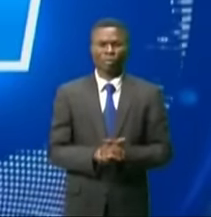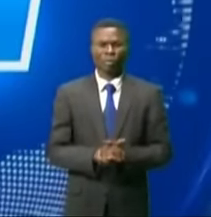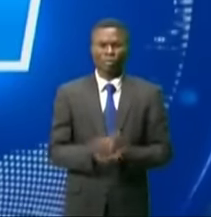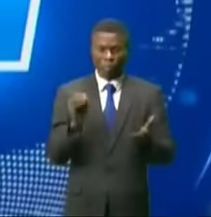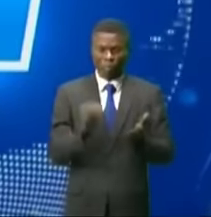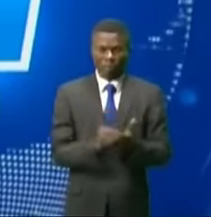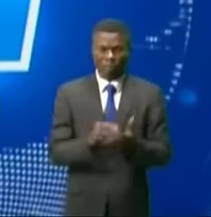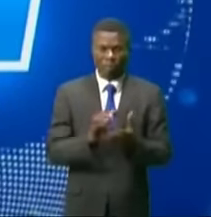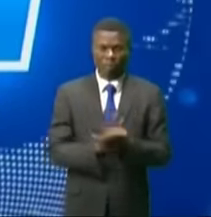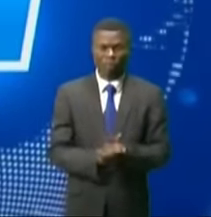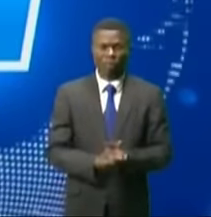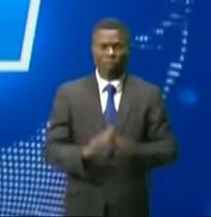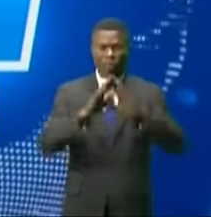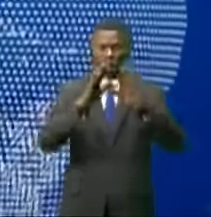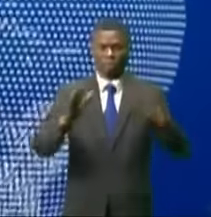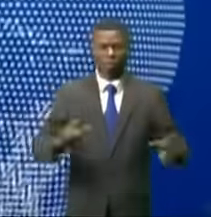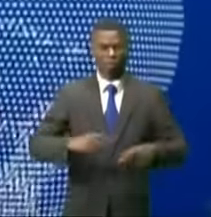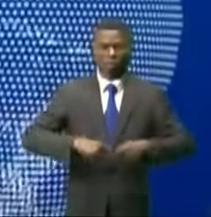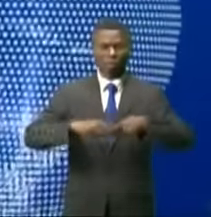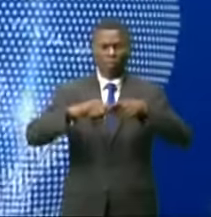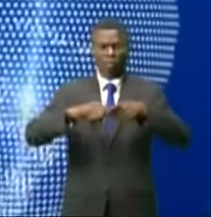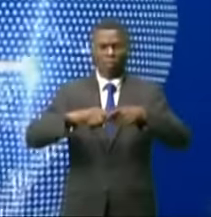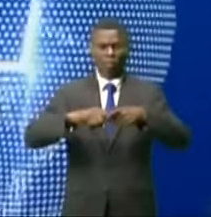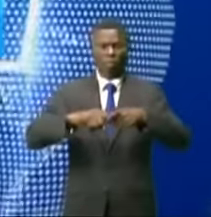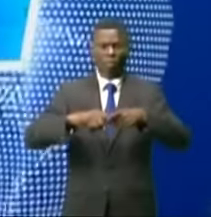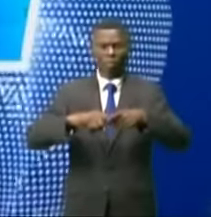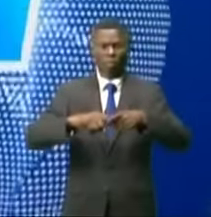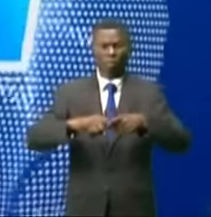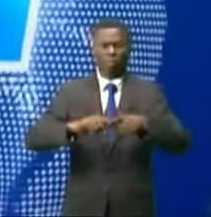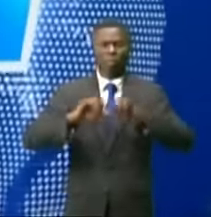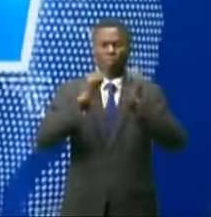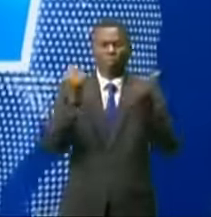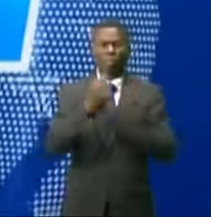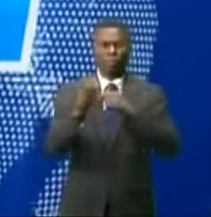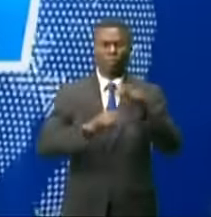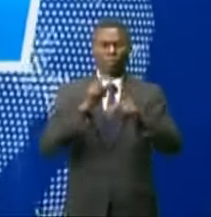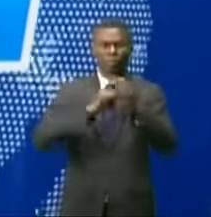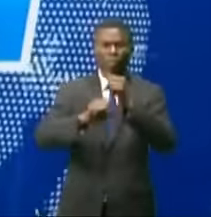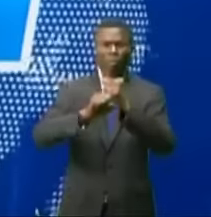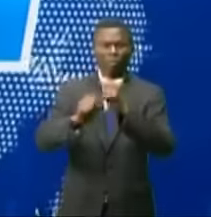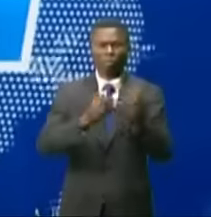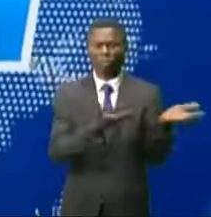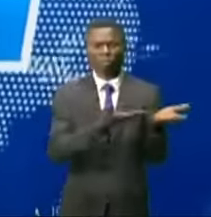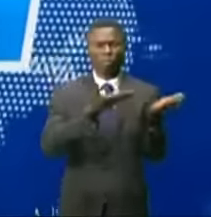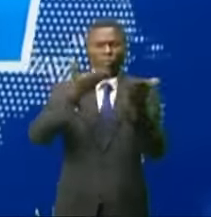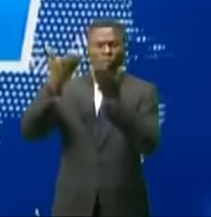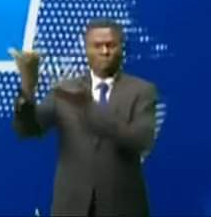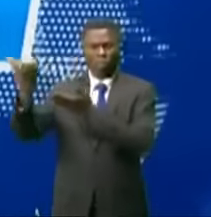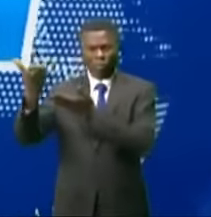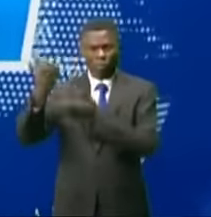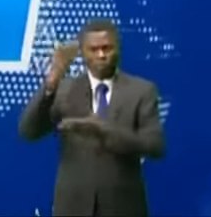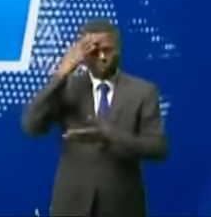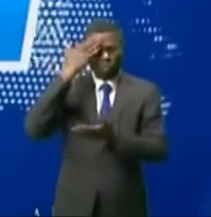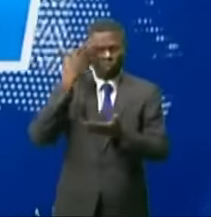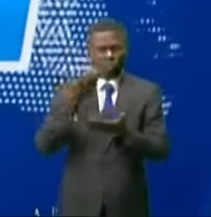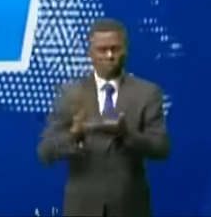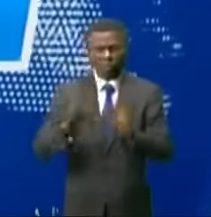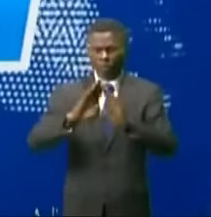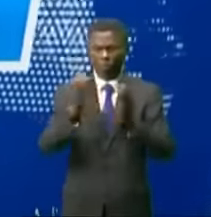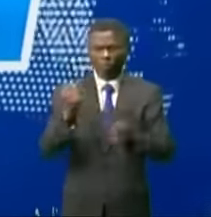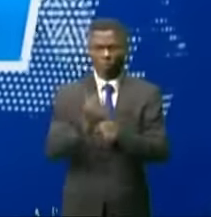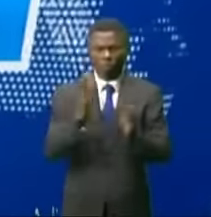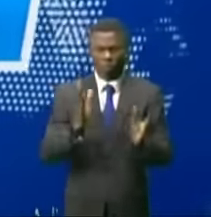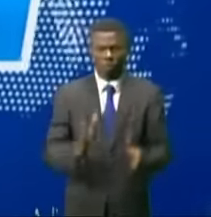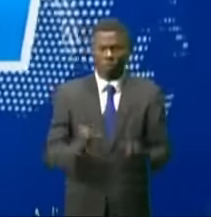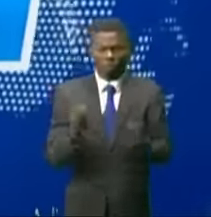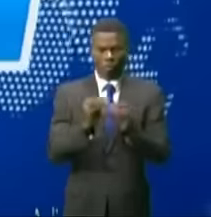Autre chose, les raisons de suspension du directeur général de l'Agence nationale de promotion des exportations sont connues de tous les agents. Eh bien,